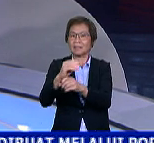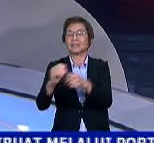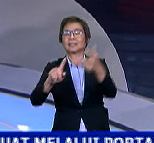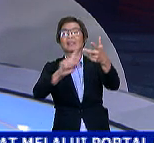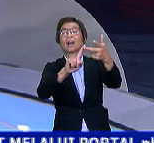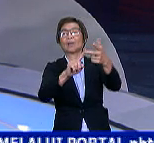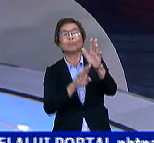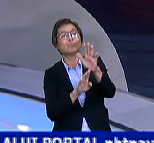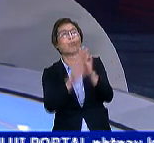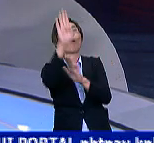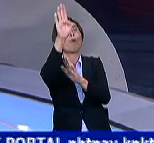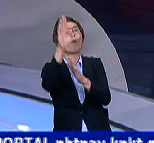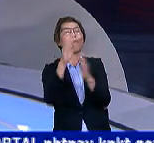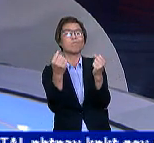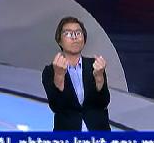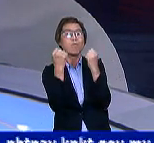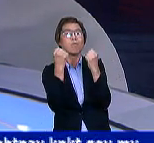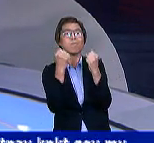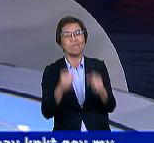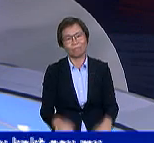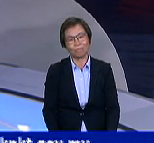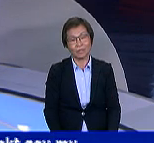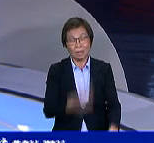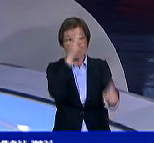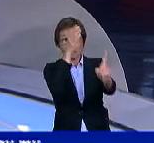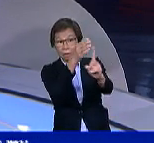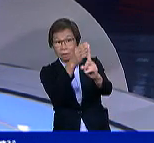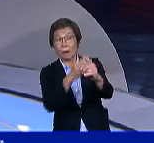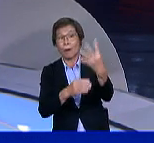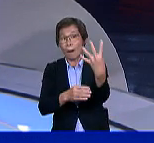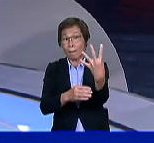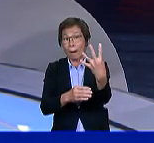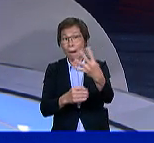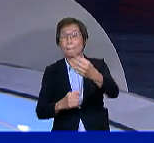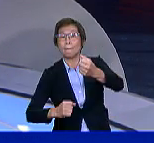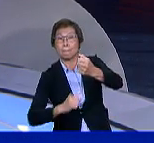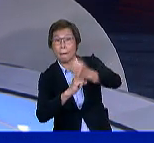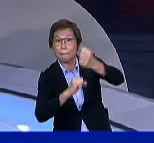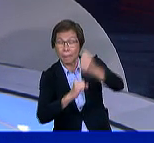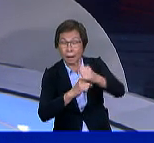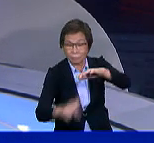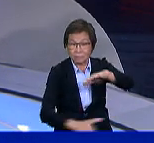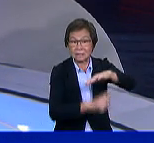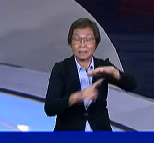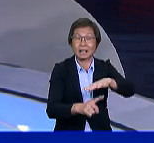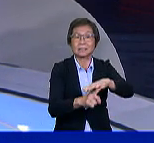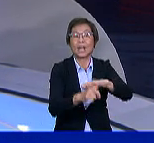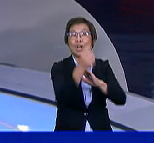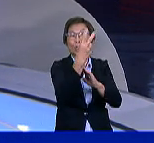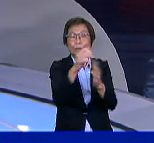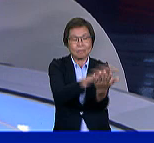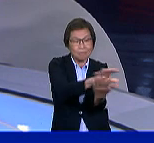ketiga, melonjakkan kemampanan. Ke arah itu juga, 4 pemangkin dasar RMKe-12 ini